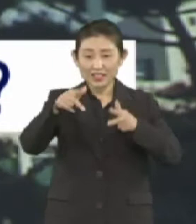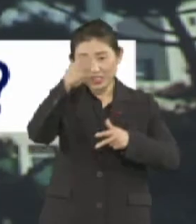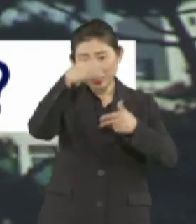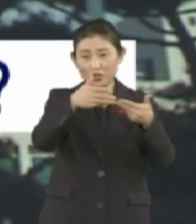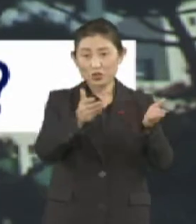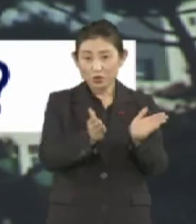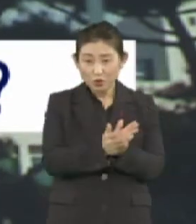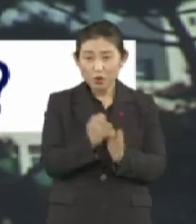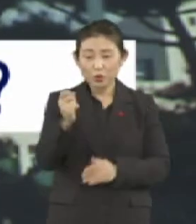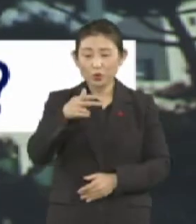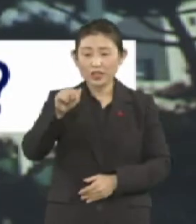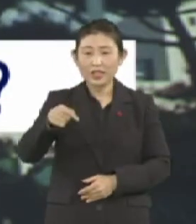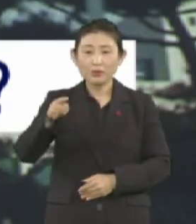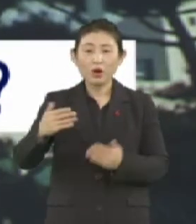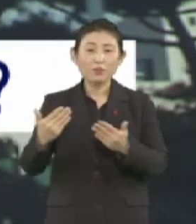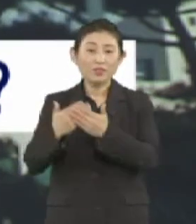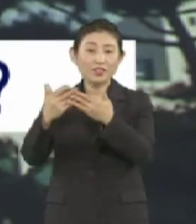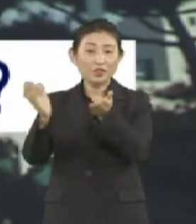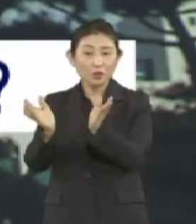한국기상산업기술원, 한국임업진흥원,